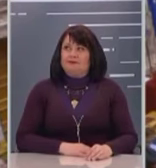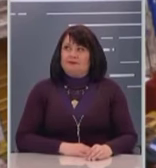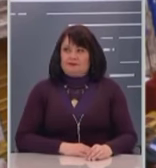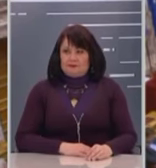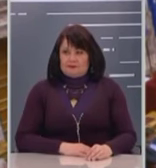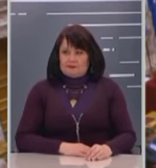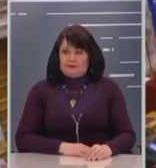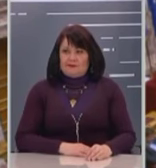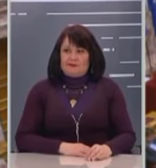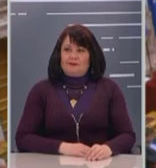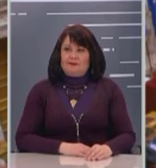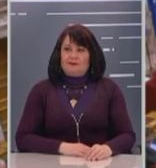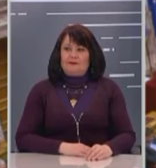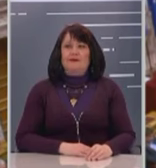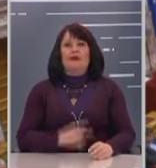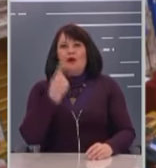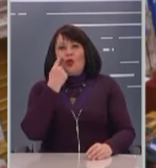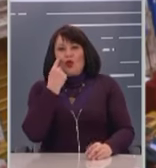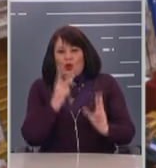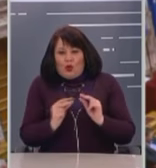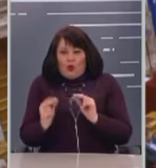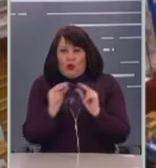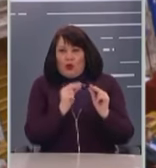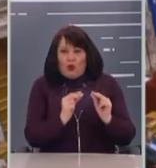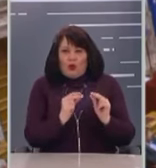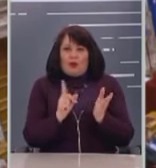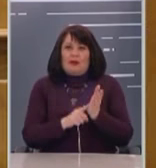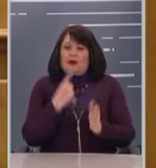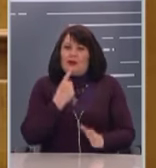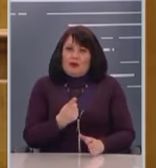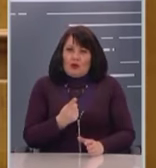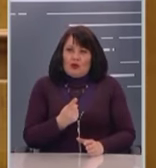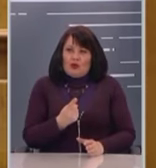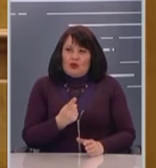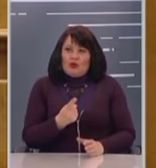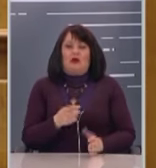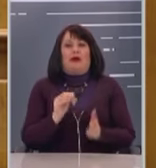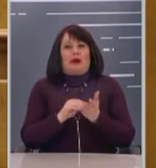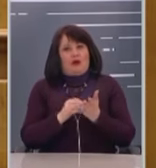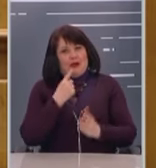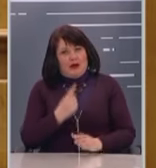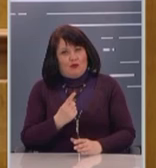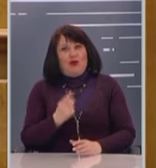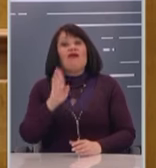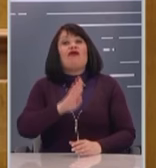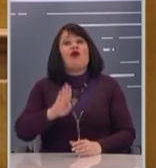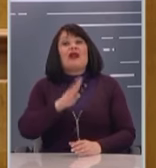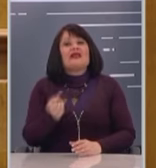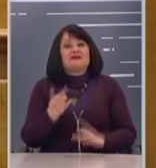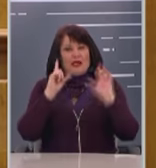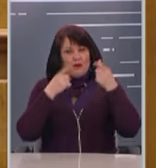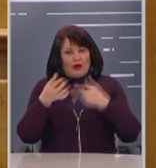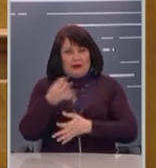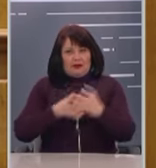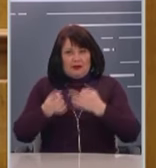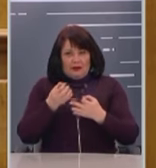Και επειδή παρακολουθώ στενά αυτή τη συζήτηση, πρέπει να παρατηρήσω και κάτι ακόμα. Το μόνο που είπε ο κύριος Βορύδης,